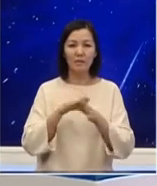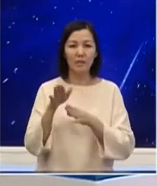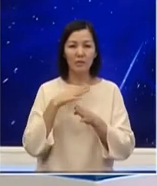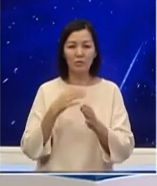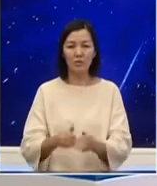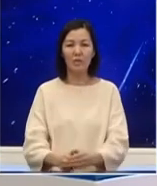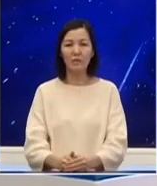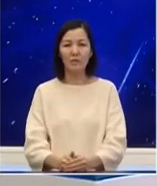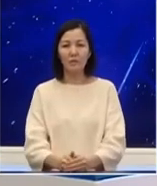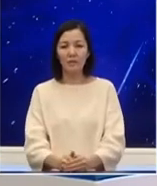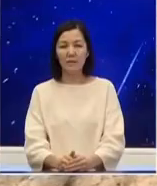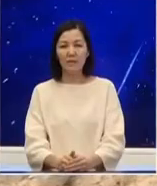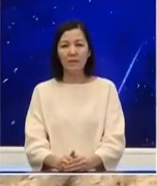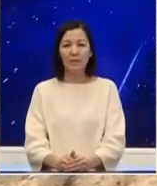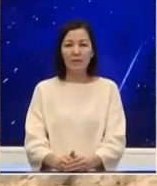асырылуда.